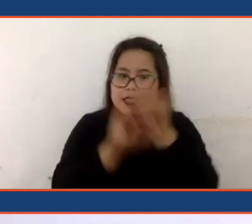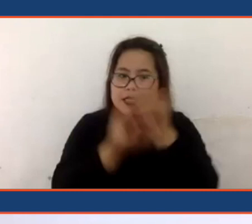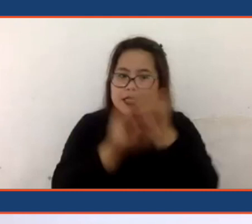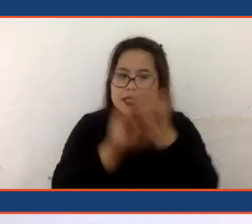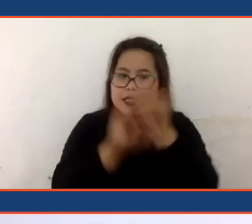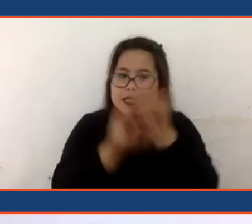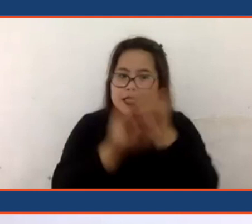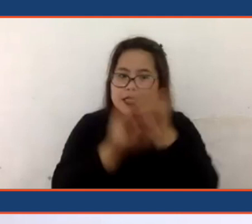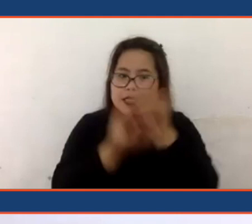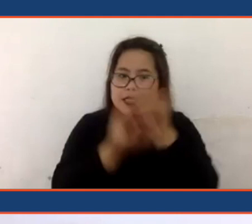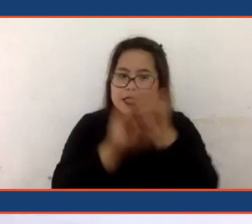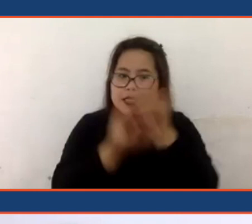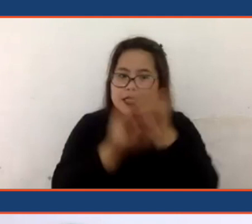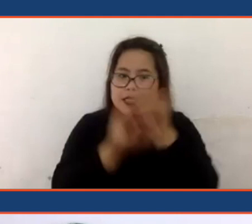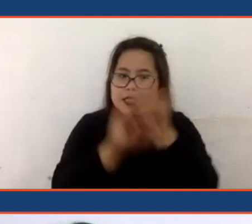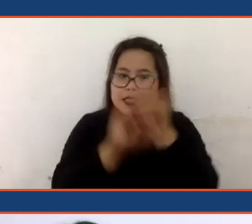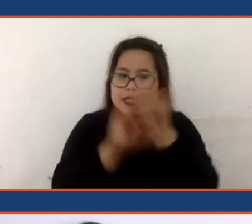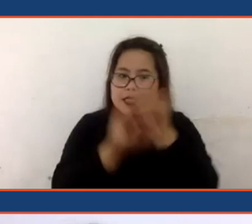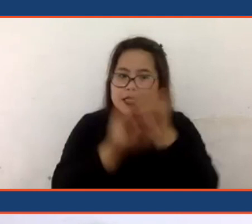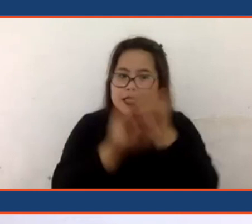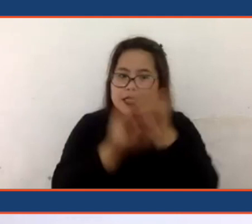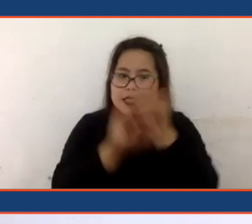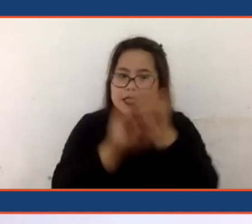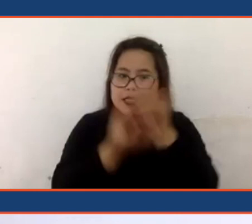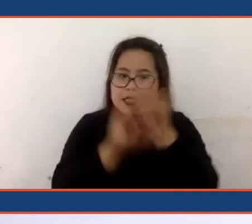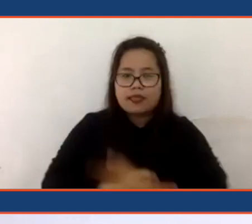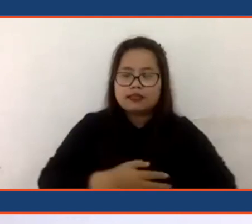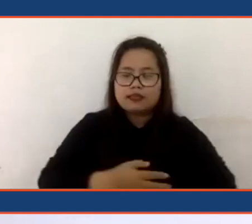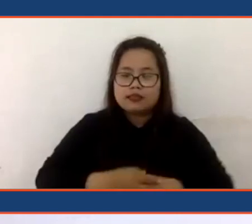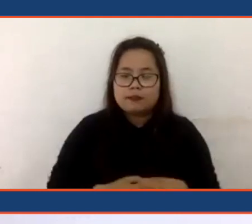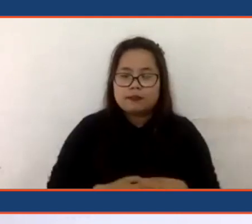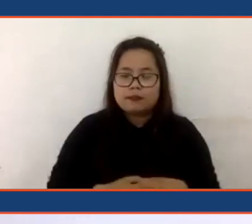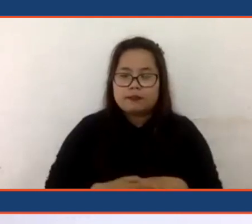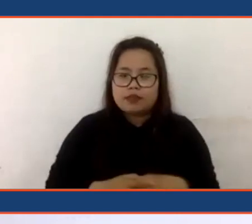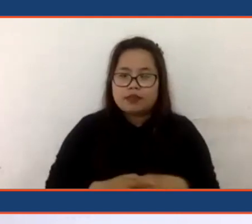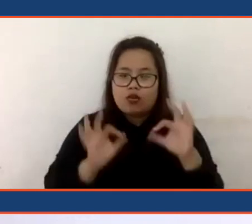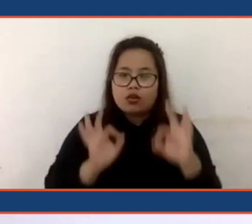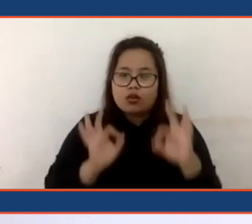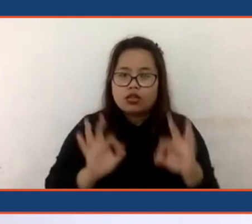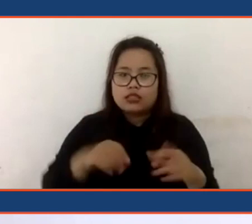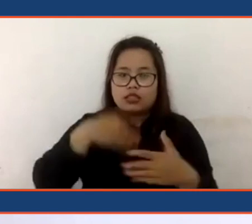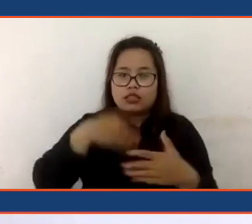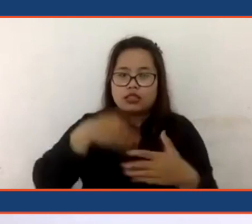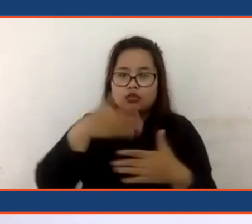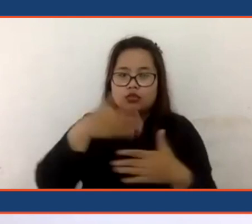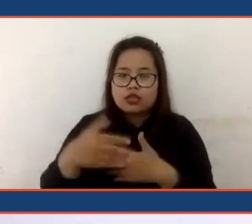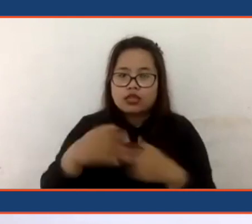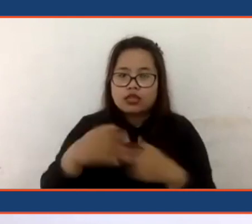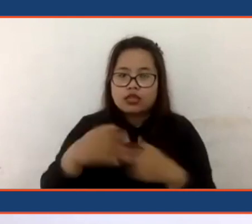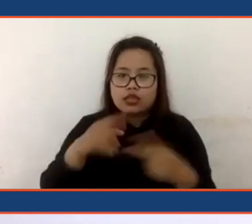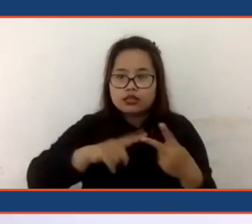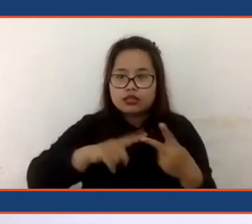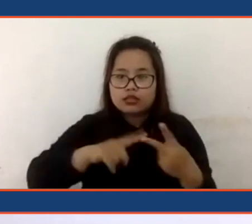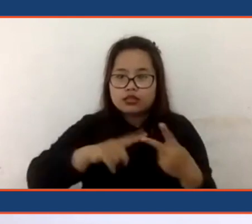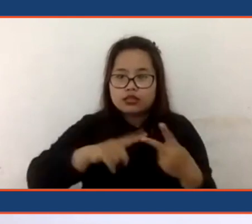Ya Allah yang kedua Pondok Mbak gima pelit lagi ya oh ya